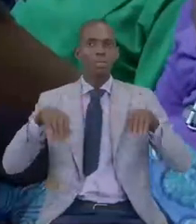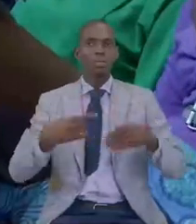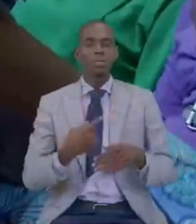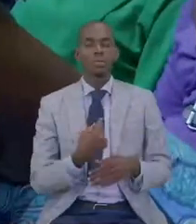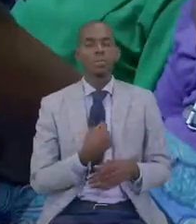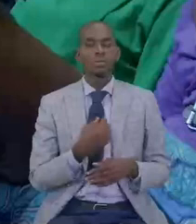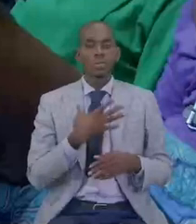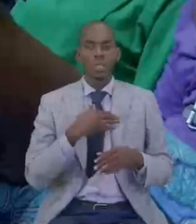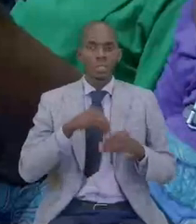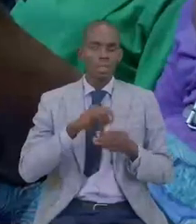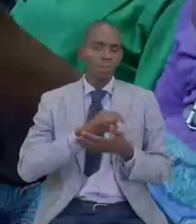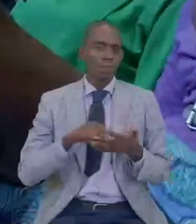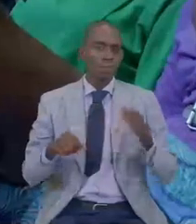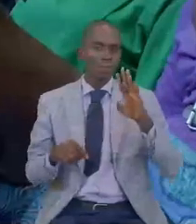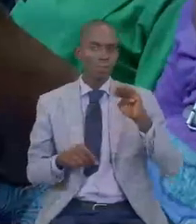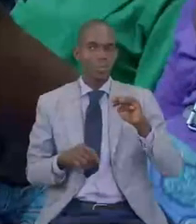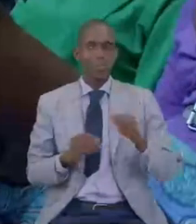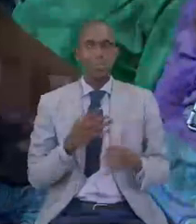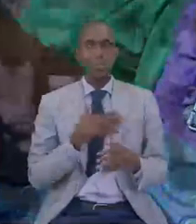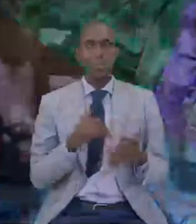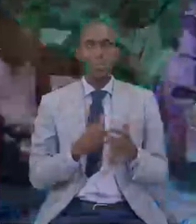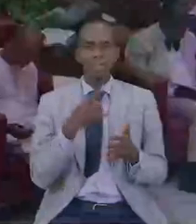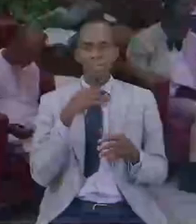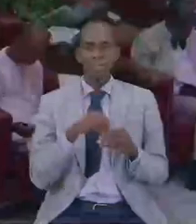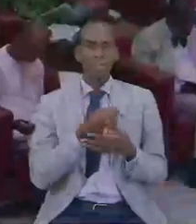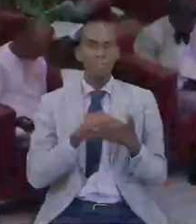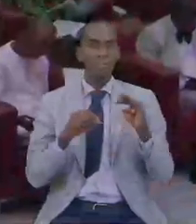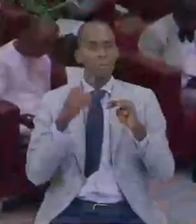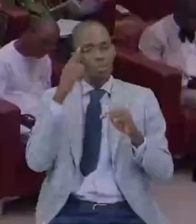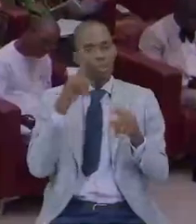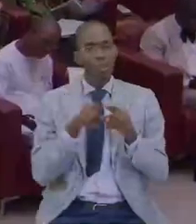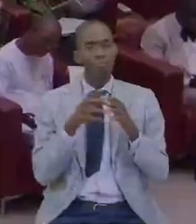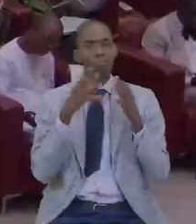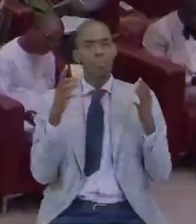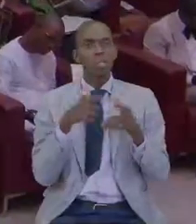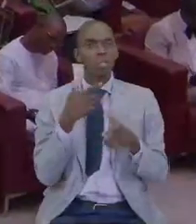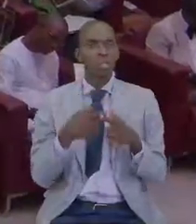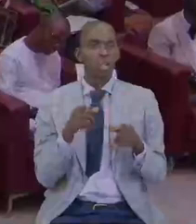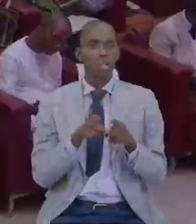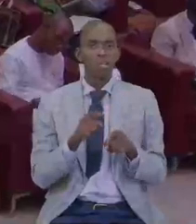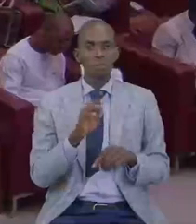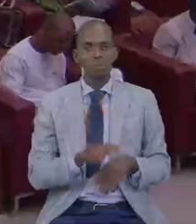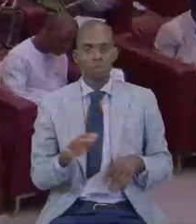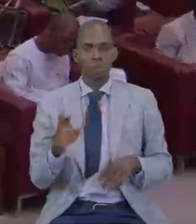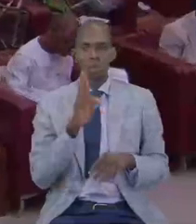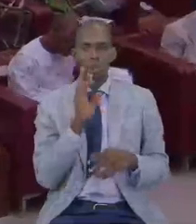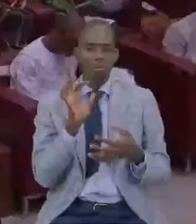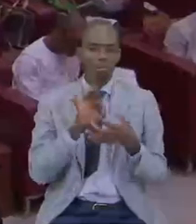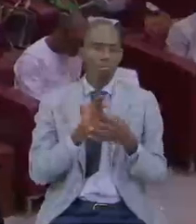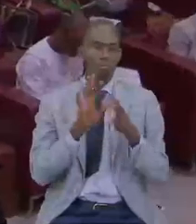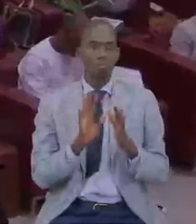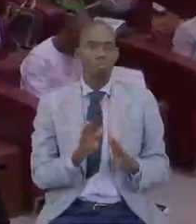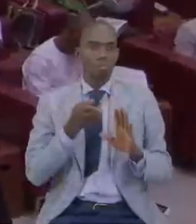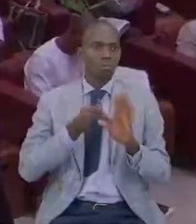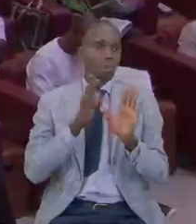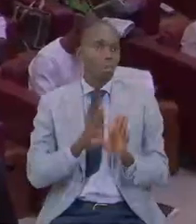Verset 14, il dit, ainsi donc, puisque les enfants participent au sang et à la chair, il y a également